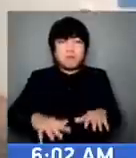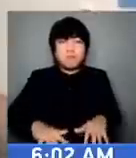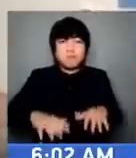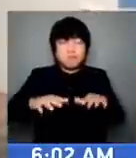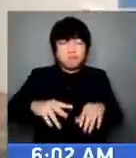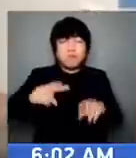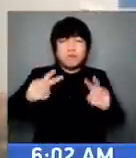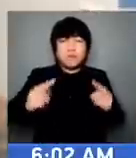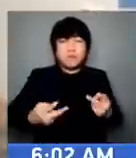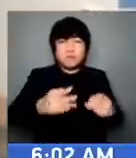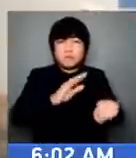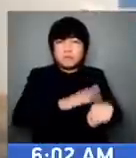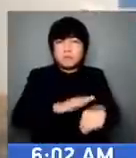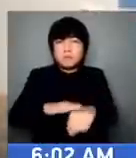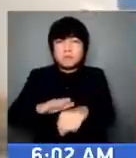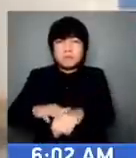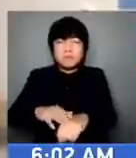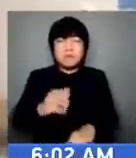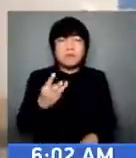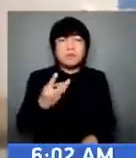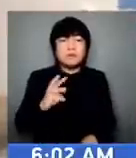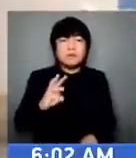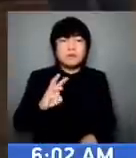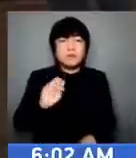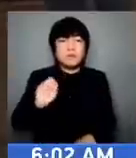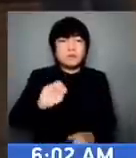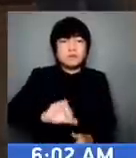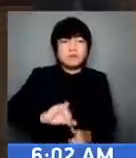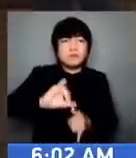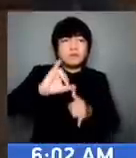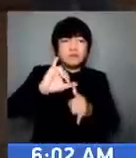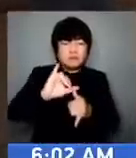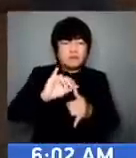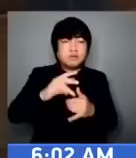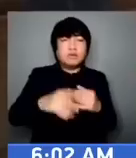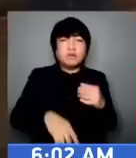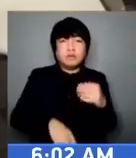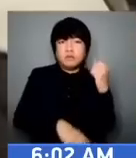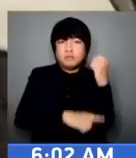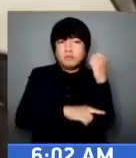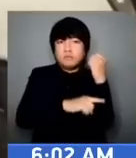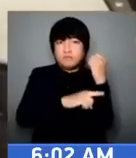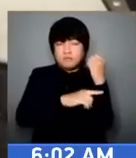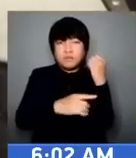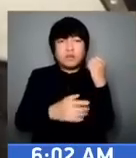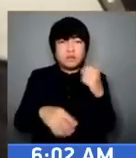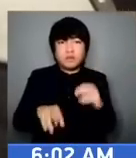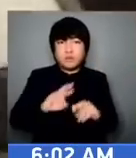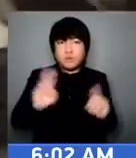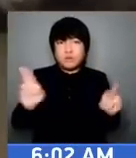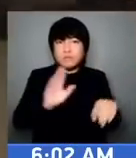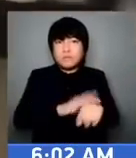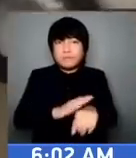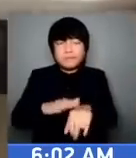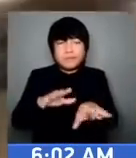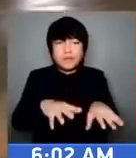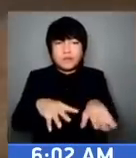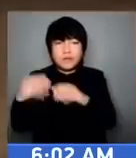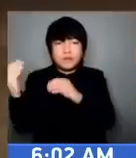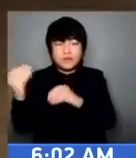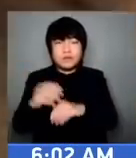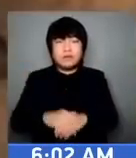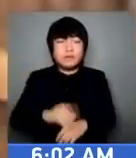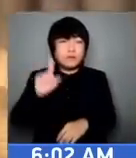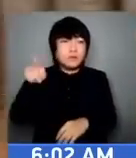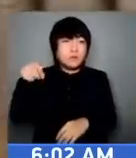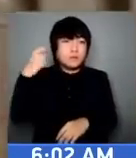ito na nasa 16 meters na ang water level ng Marikina River. Hudyat na rin ito para lumikas. Nakaantabay ang mga tauhan ng lokal na pamahalaan sa gilid